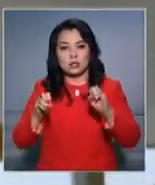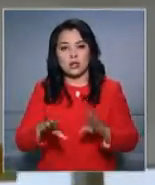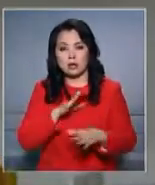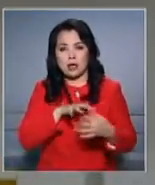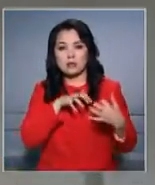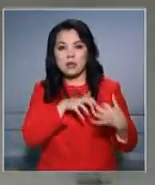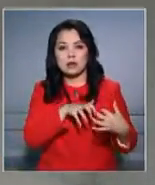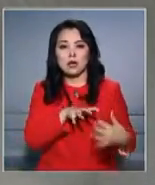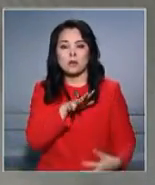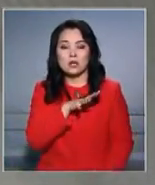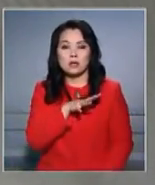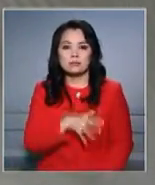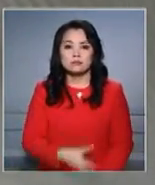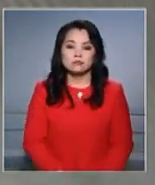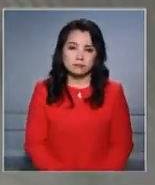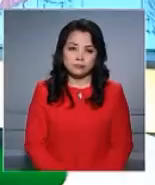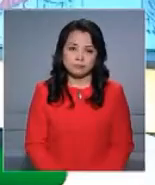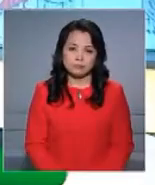тарқасқан еді.